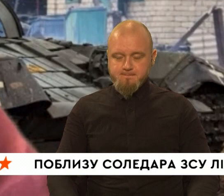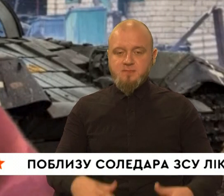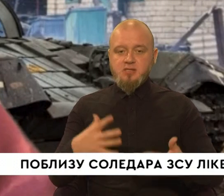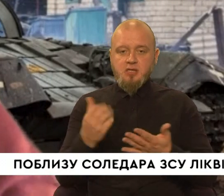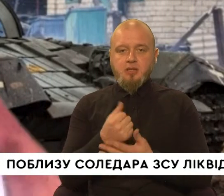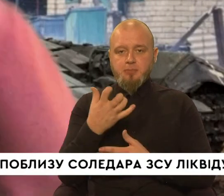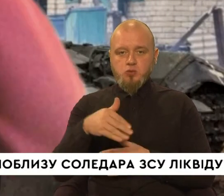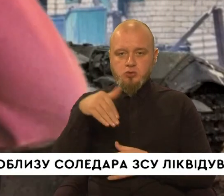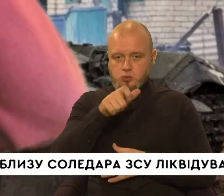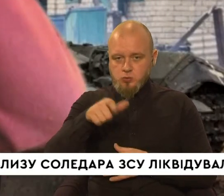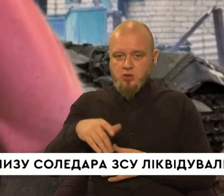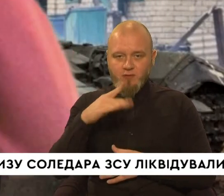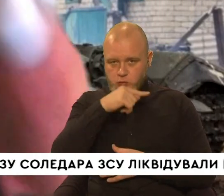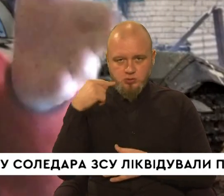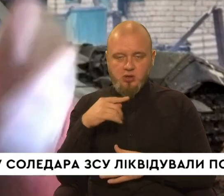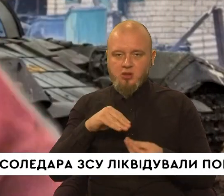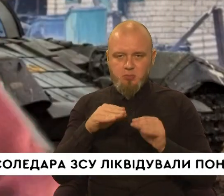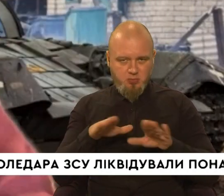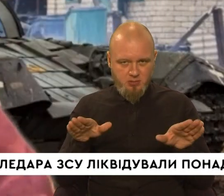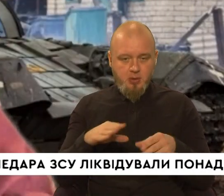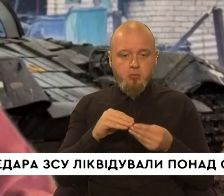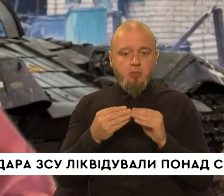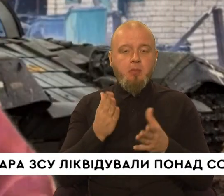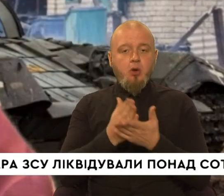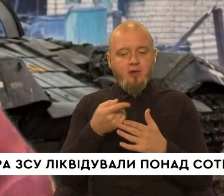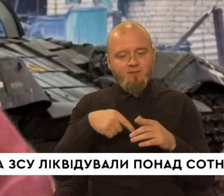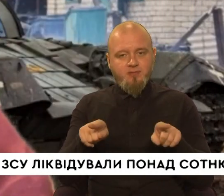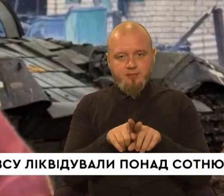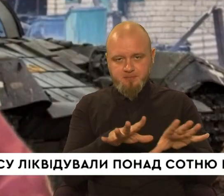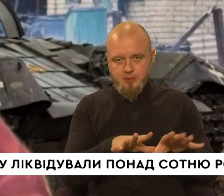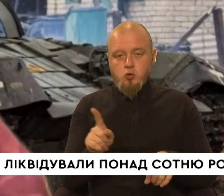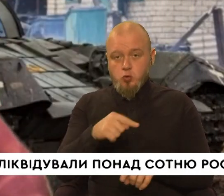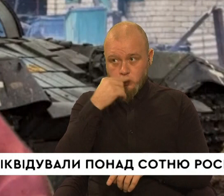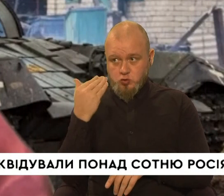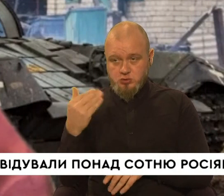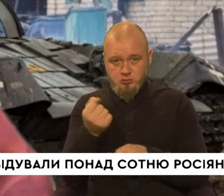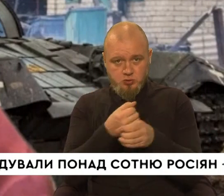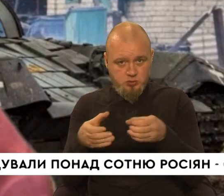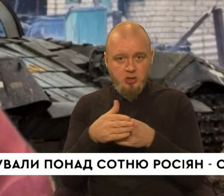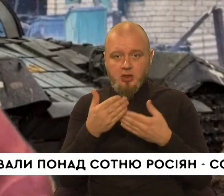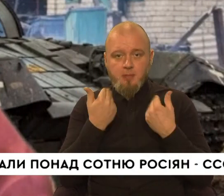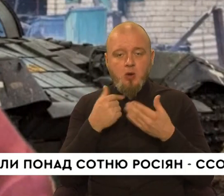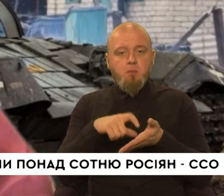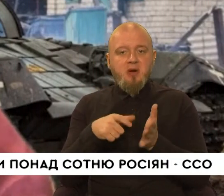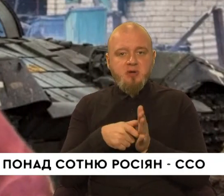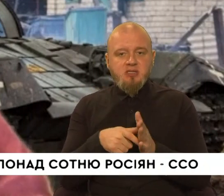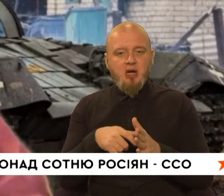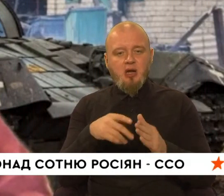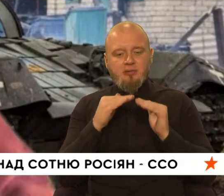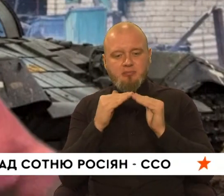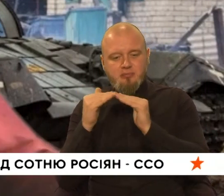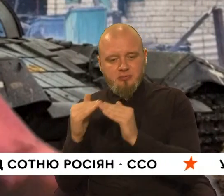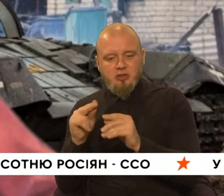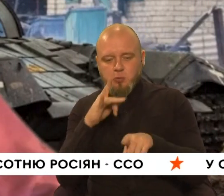Знайти 500 тисяч людей в Росії не проблема. Проблема полягає в наступному, що російські збройні сили не мають приміщень, казарм чи